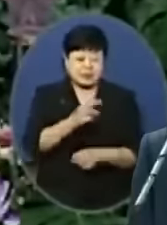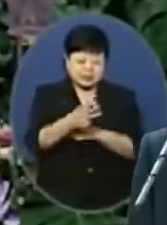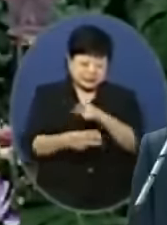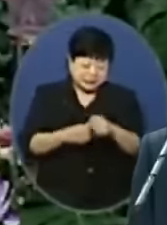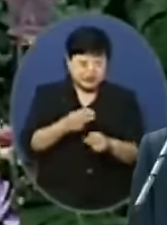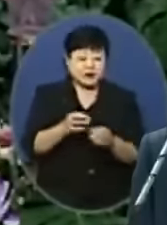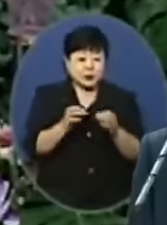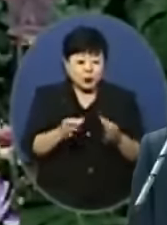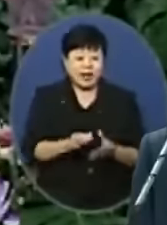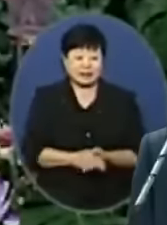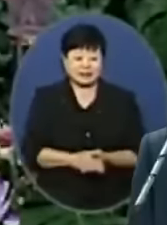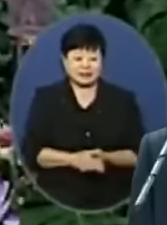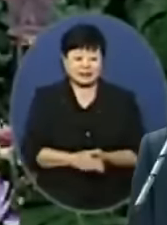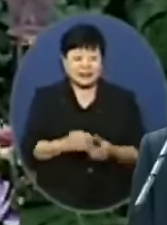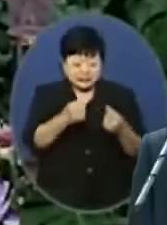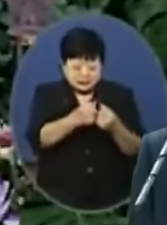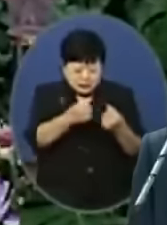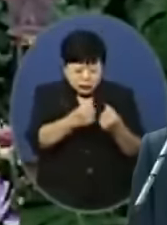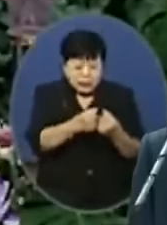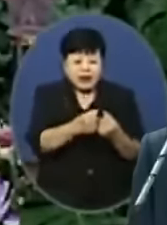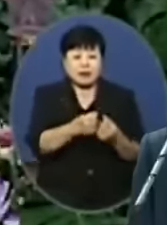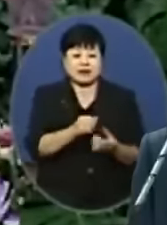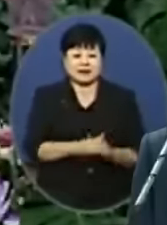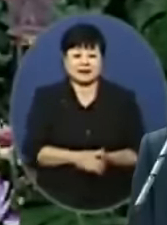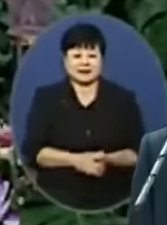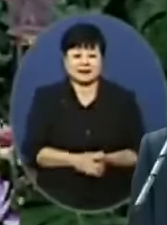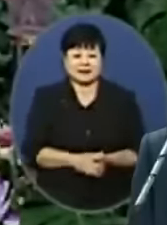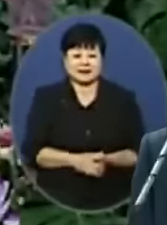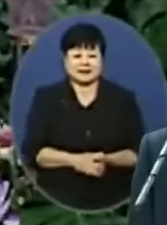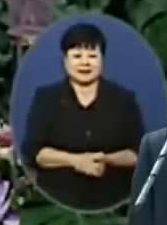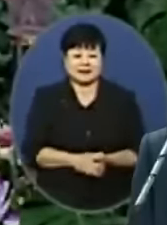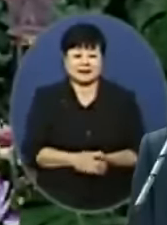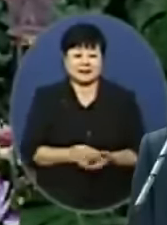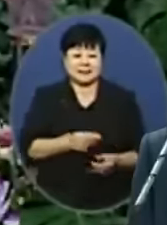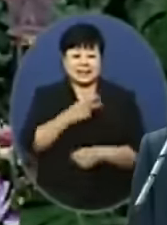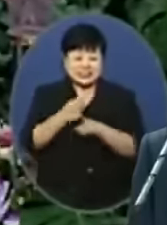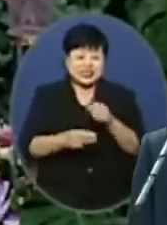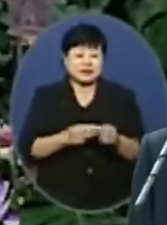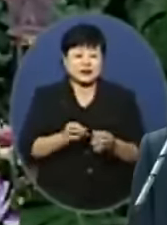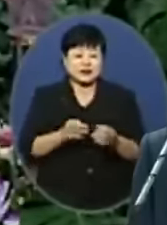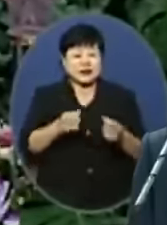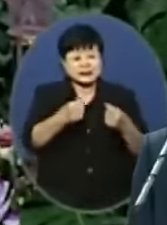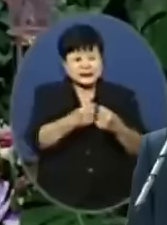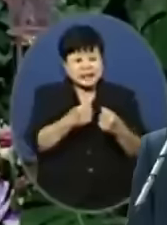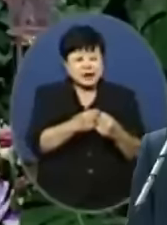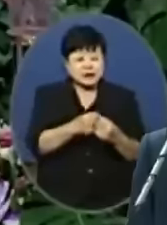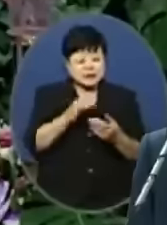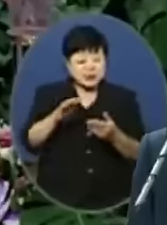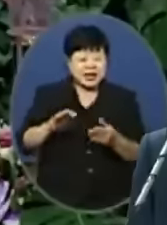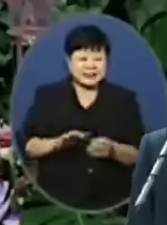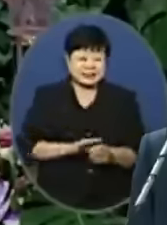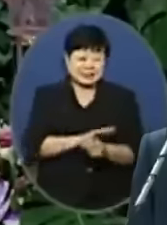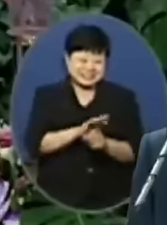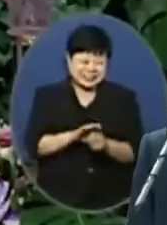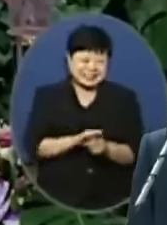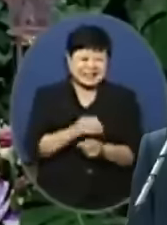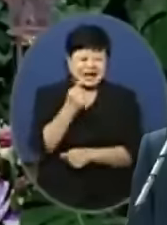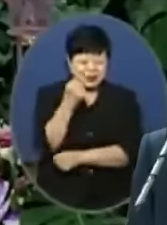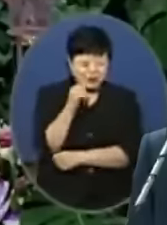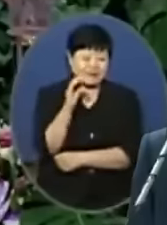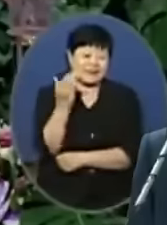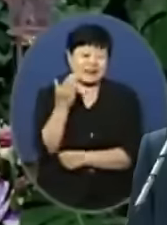서로 싸운다 하는데 3년 동안 많이 싸워야 나중에 사랑할 수 있는 바탕이 이루어지는